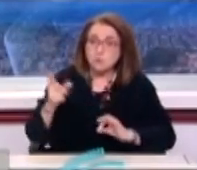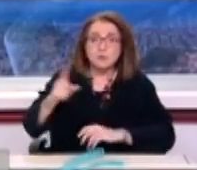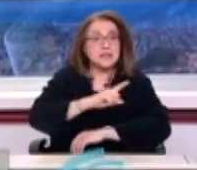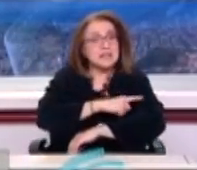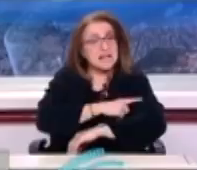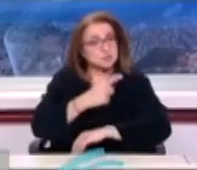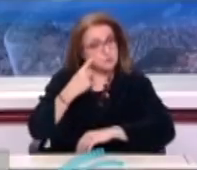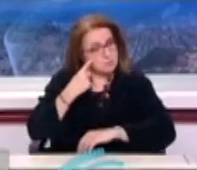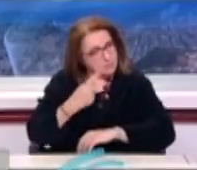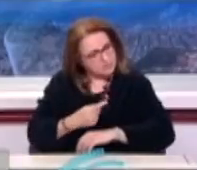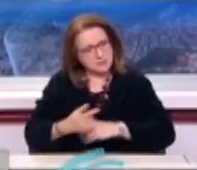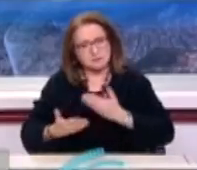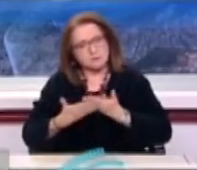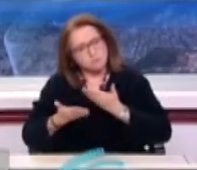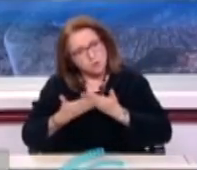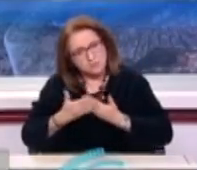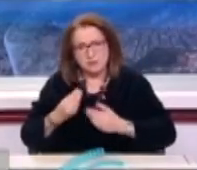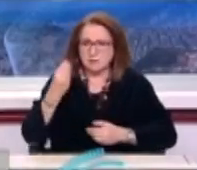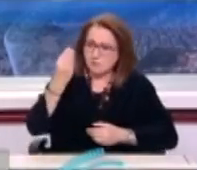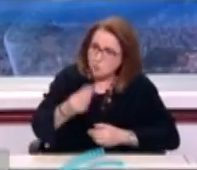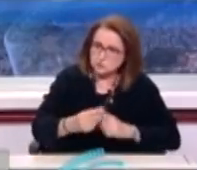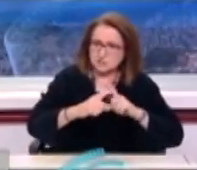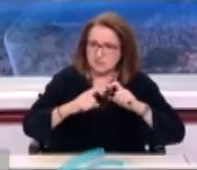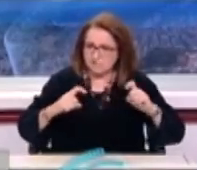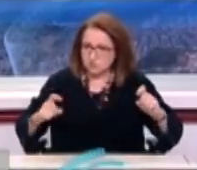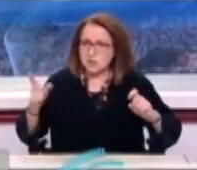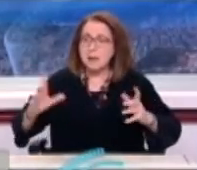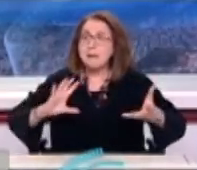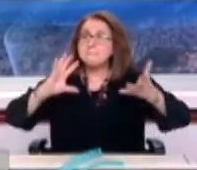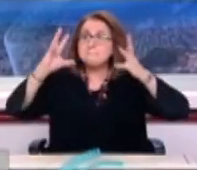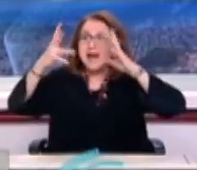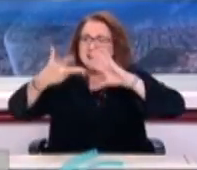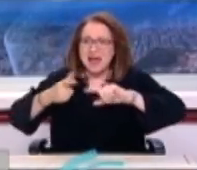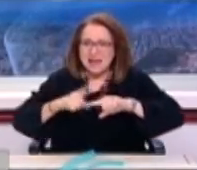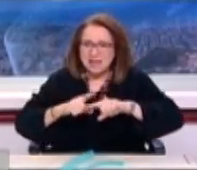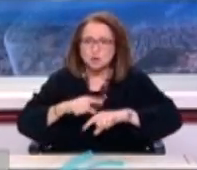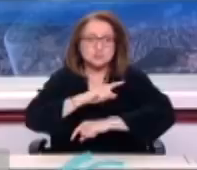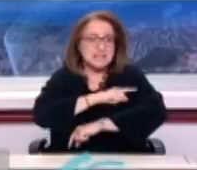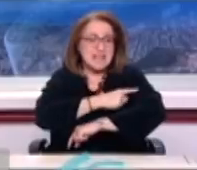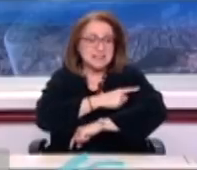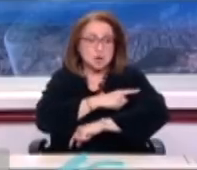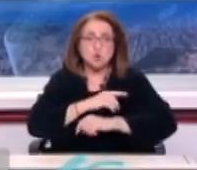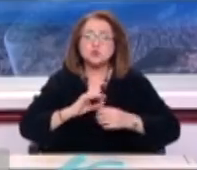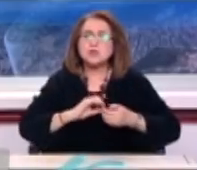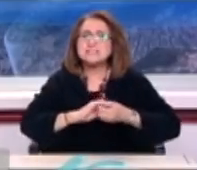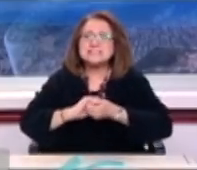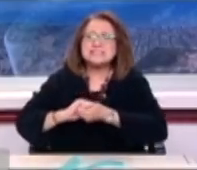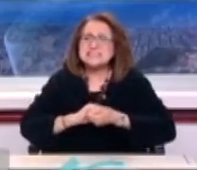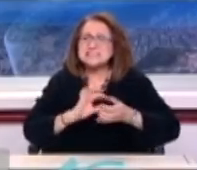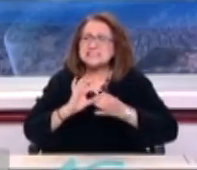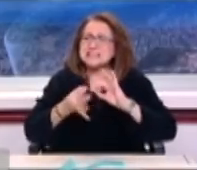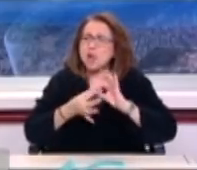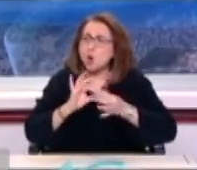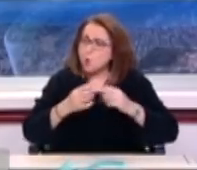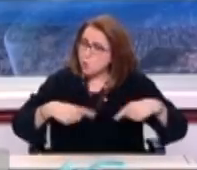την εθελούσια βοήθεια αυτή τη στιγμή από τον Πανελλήνιο Ιατρικό Σύλλογο, ο οποίος έχει ενημερώσει όλα του τα μέλη, ώστε με τα